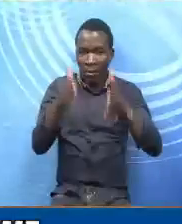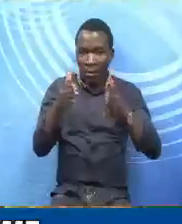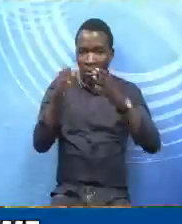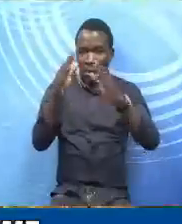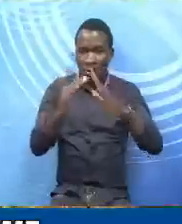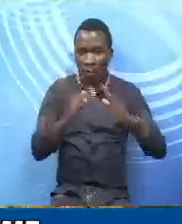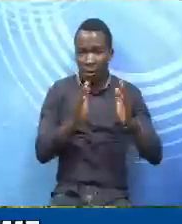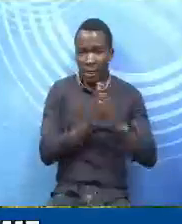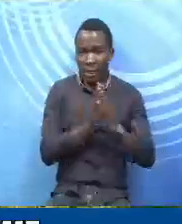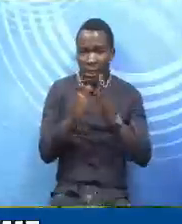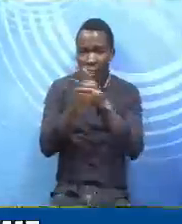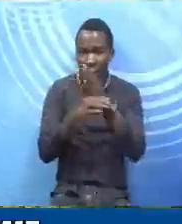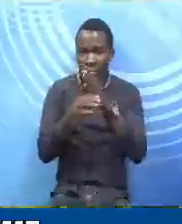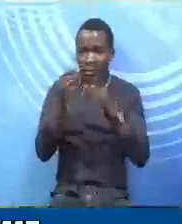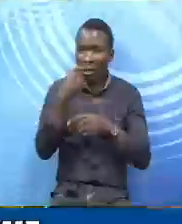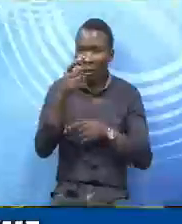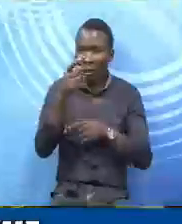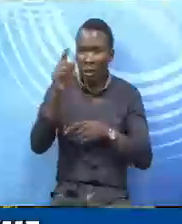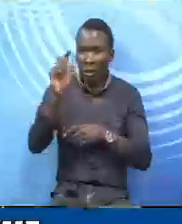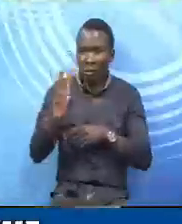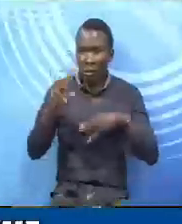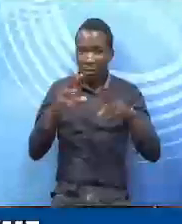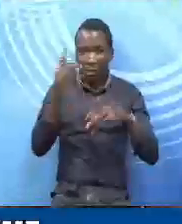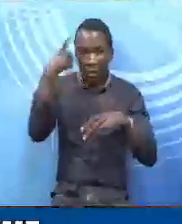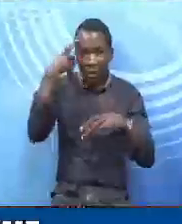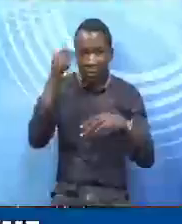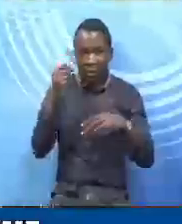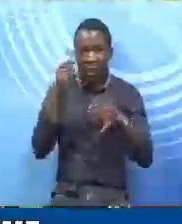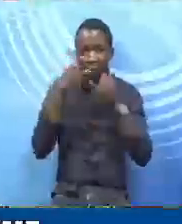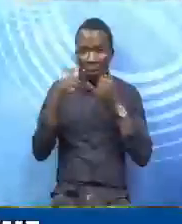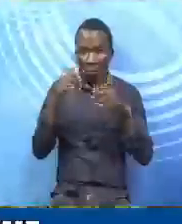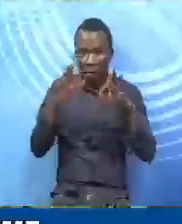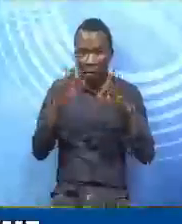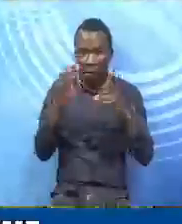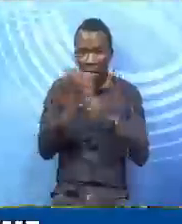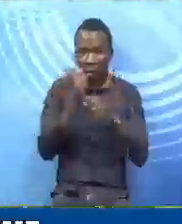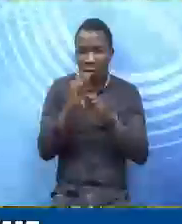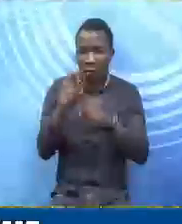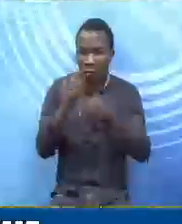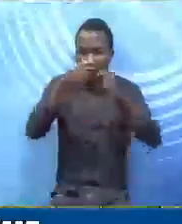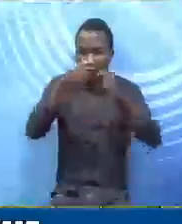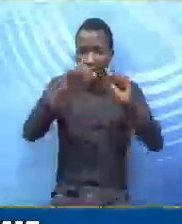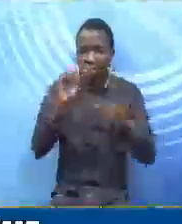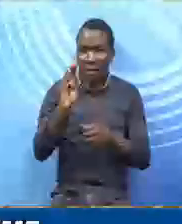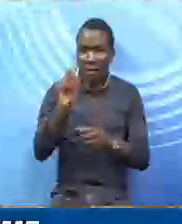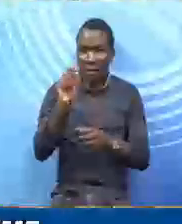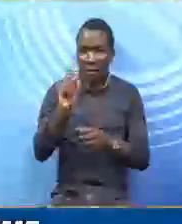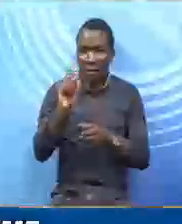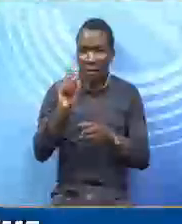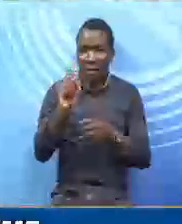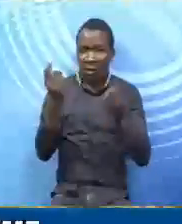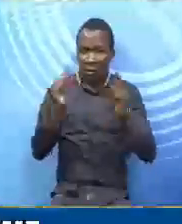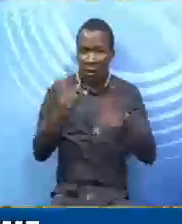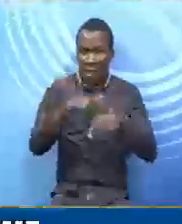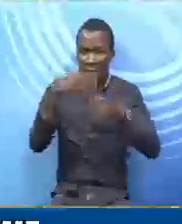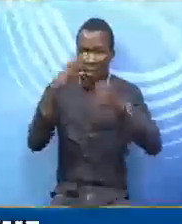n'akagari babwiye BTN TV uko bamenya amakuru n'ibyo bakoze kugira ngo batabare, dore kubwo BTN TV twahageraga hagana ku isaha saa mbiri